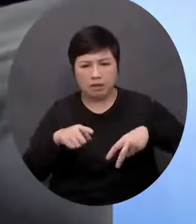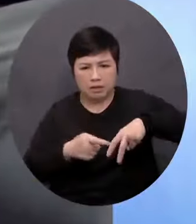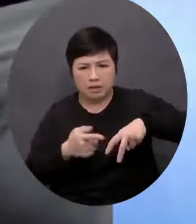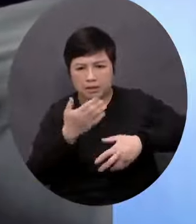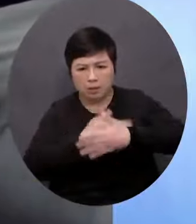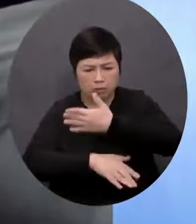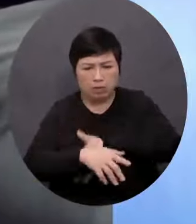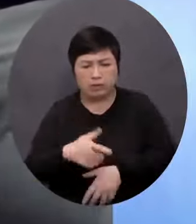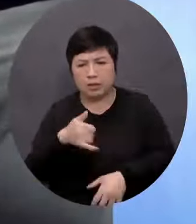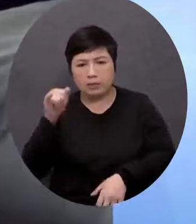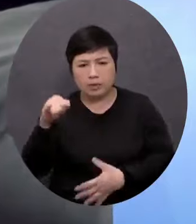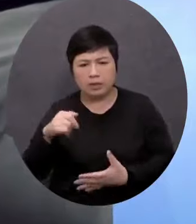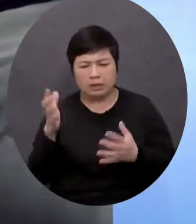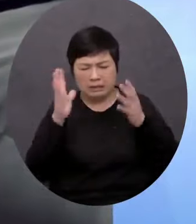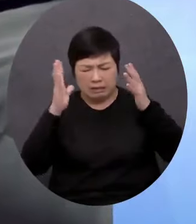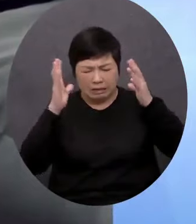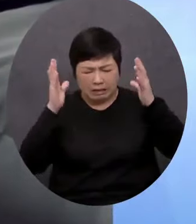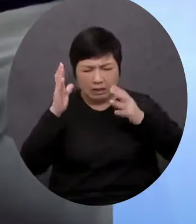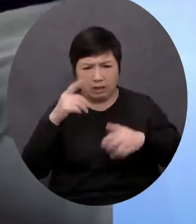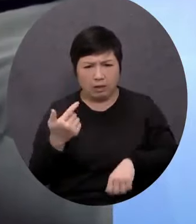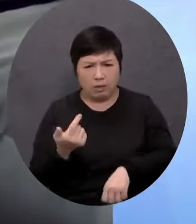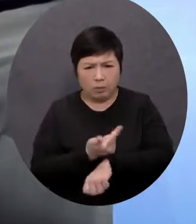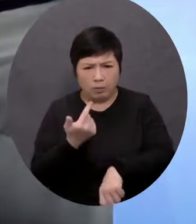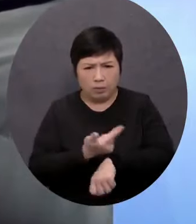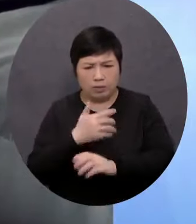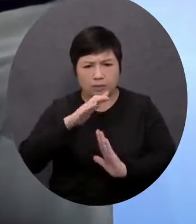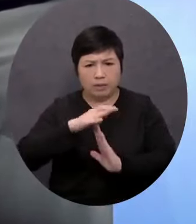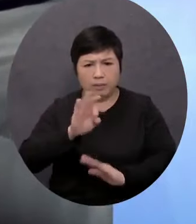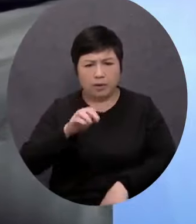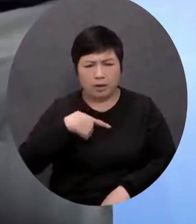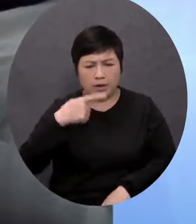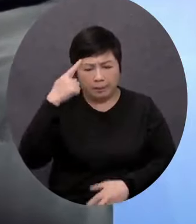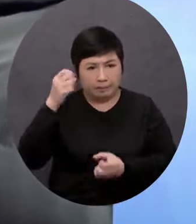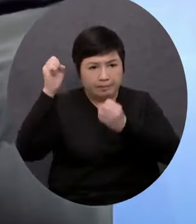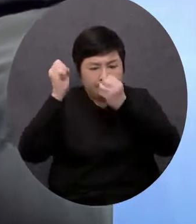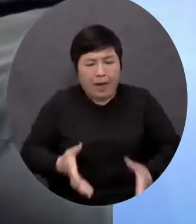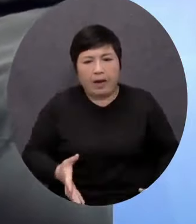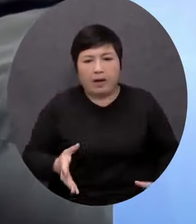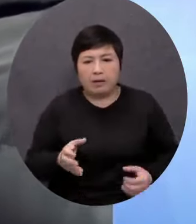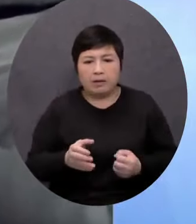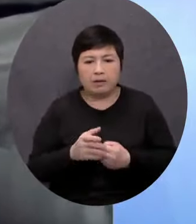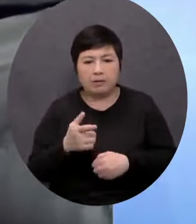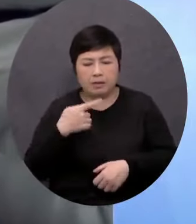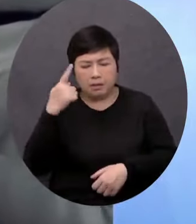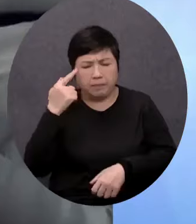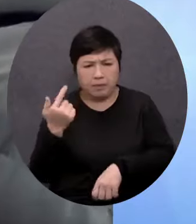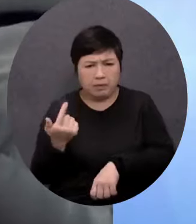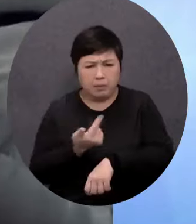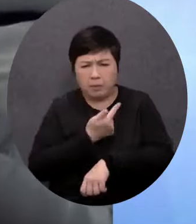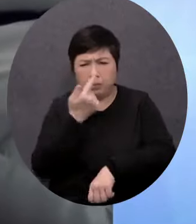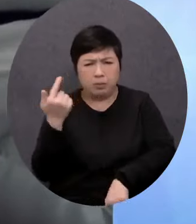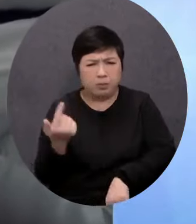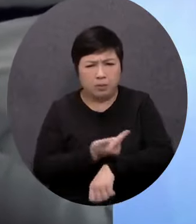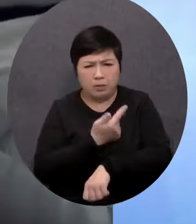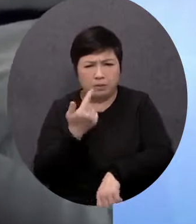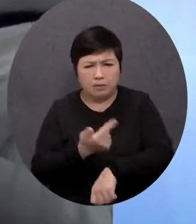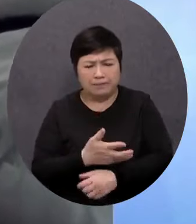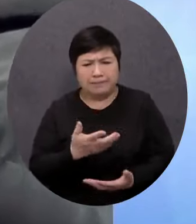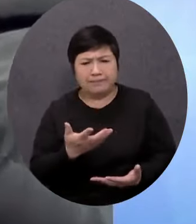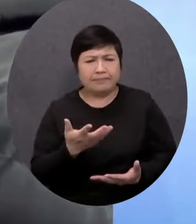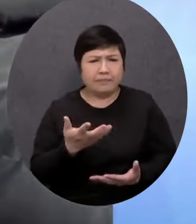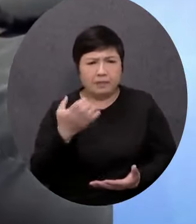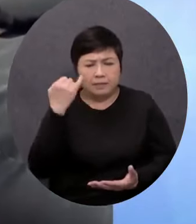音好久没有停呢，原来是毒，我以为是炸弹呢。然后想想好久，我就不知